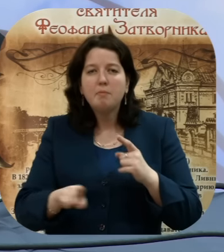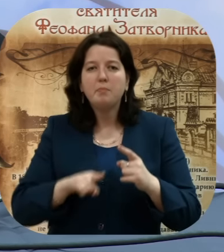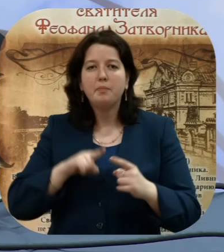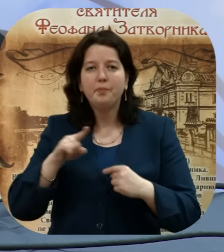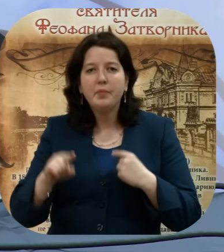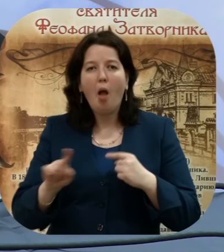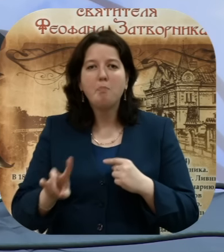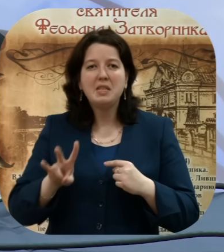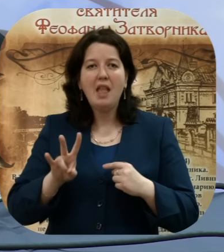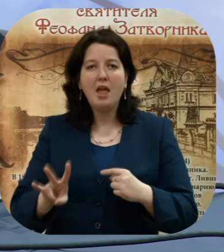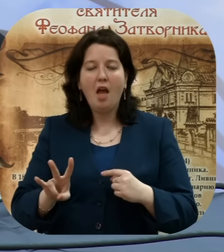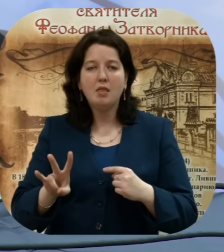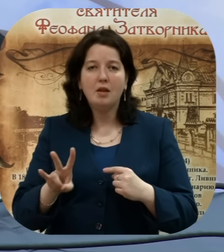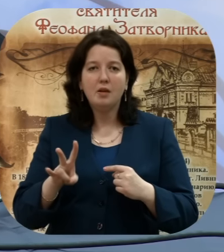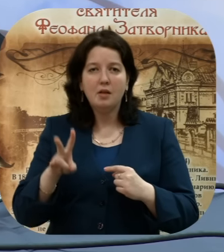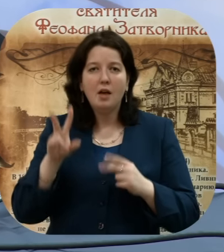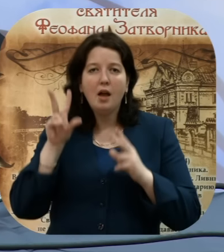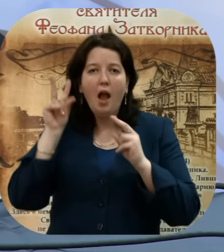Вот так.